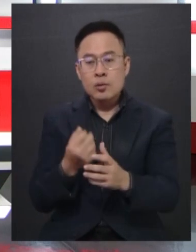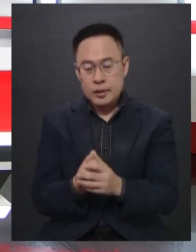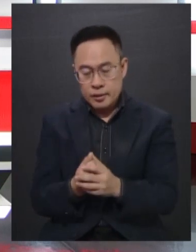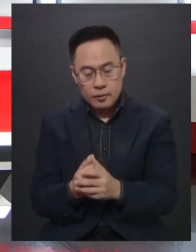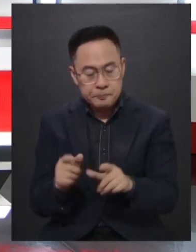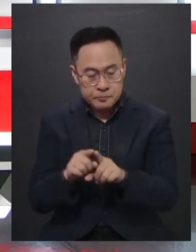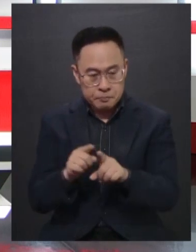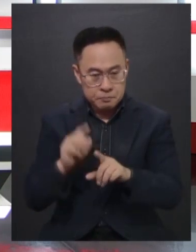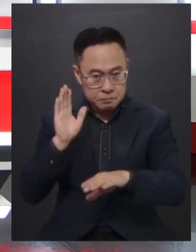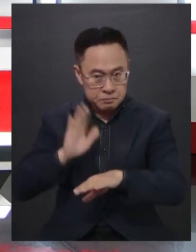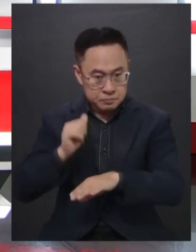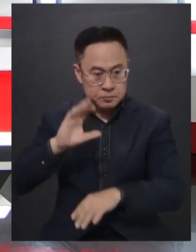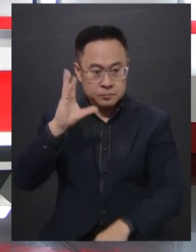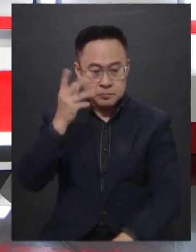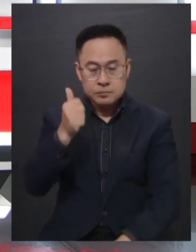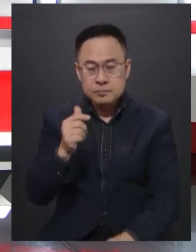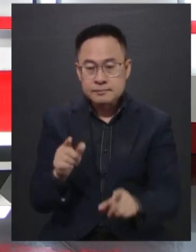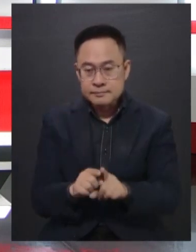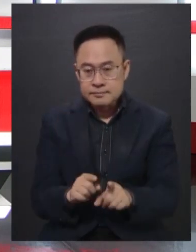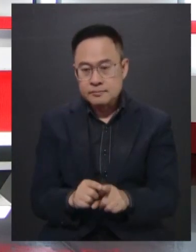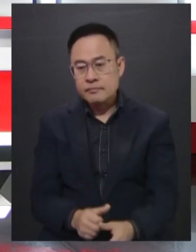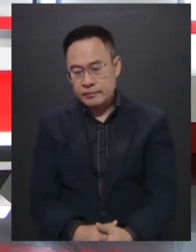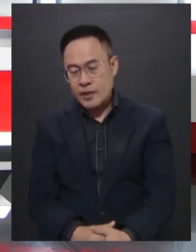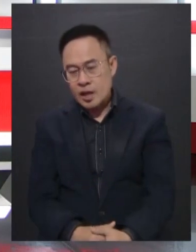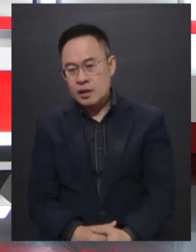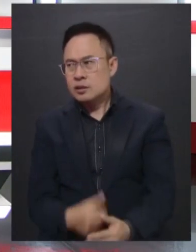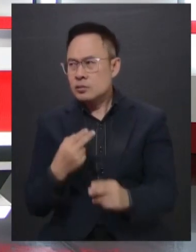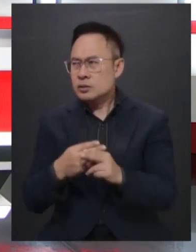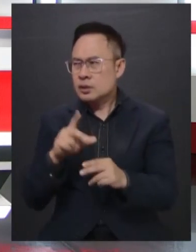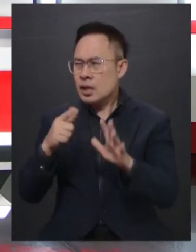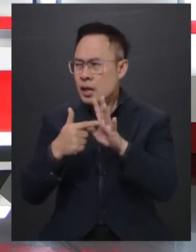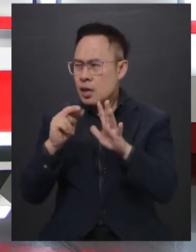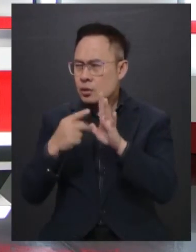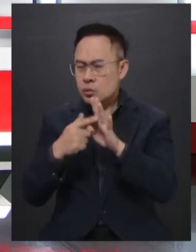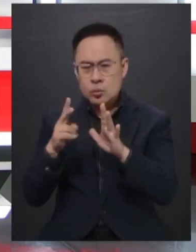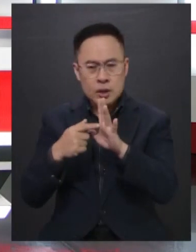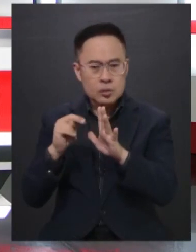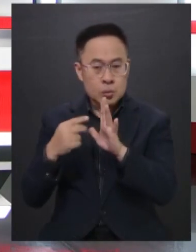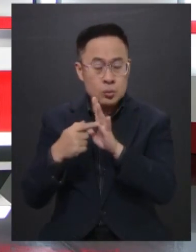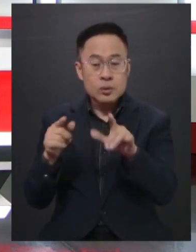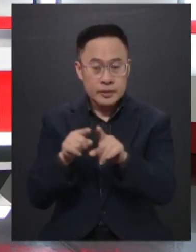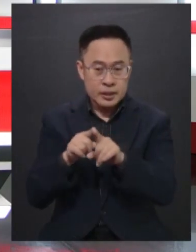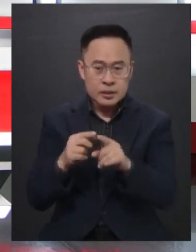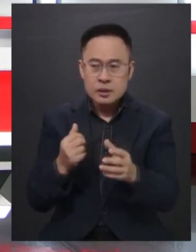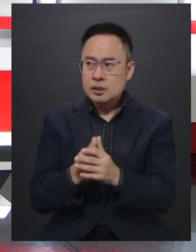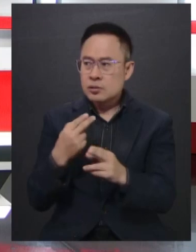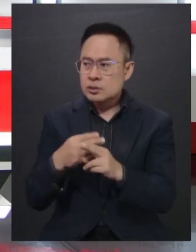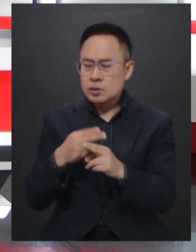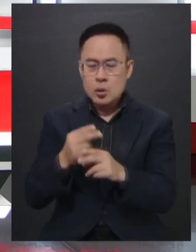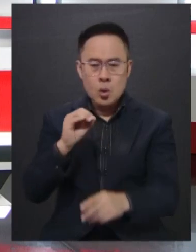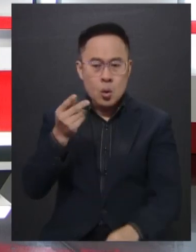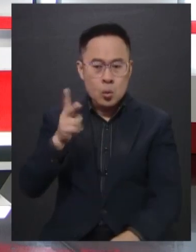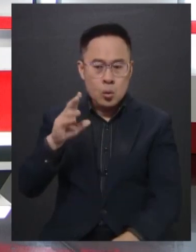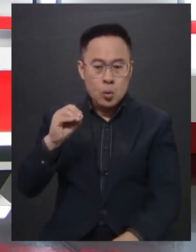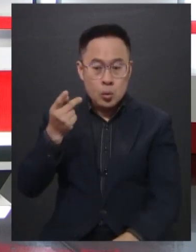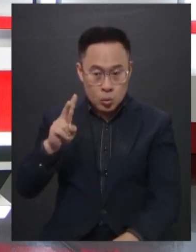จะเรียกว่าเขาเรียกว่ากราฟของเธออาจจะพุ่งไม่สุดแต่เราก็เห็นหลายคนอย่างโคโค่กอล์ฟเนี่ยที่เธอโตมาพัฒนา